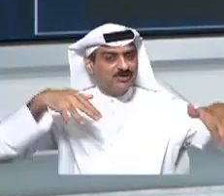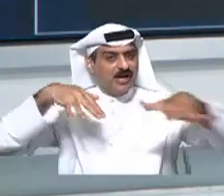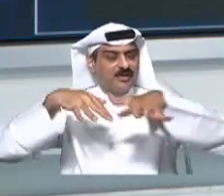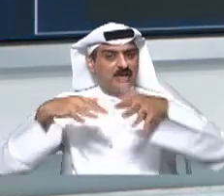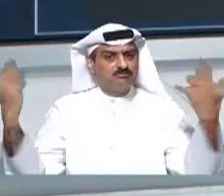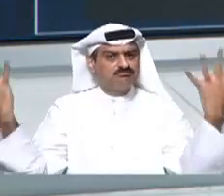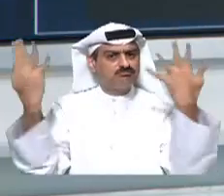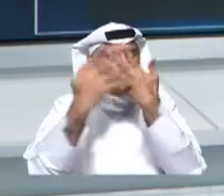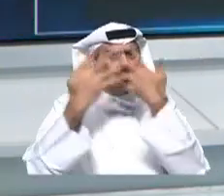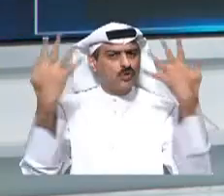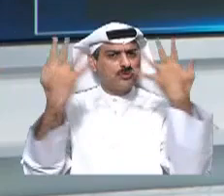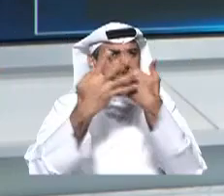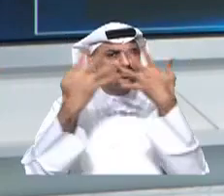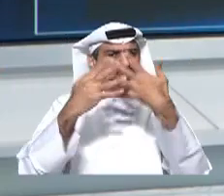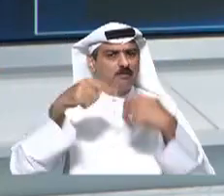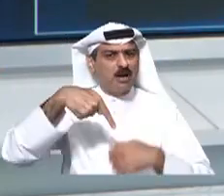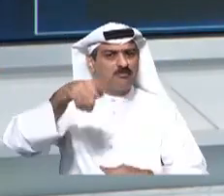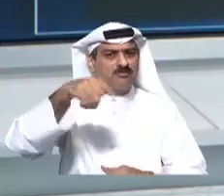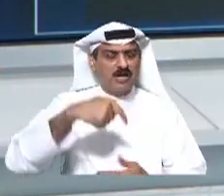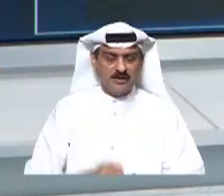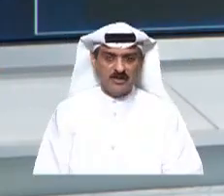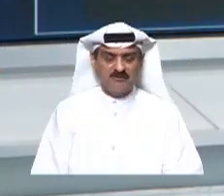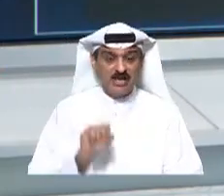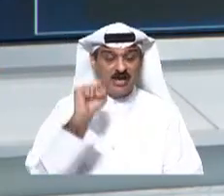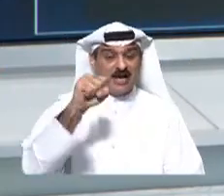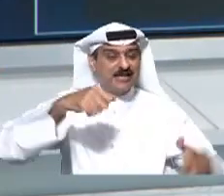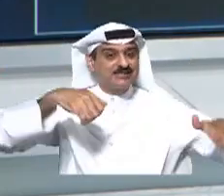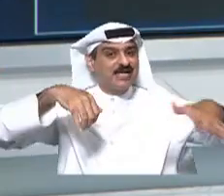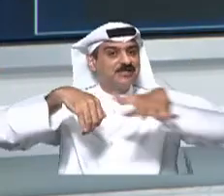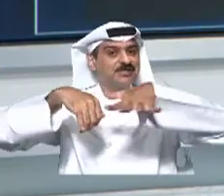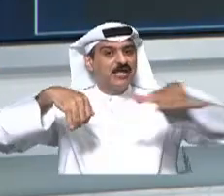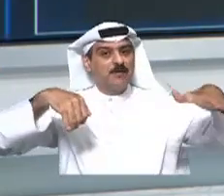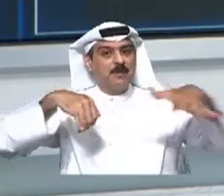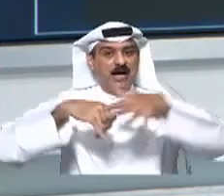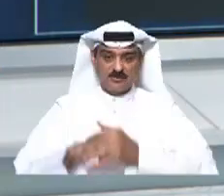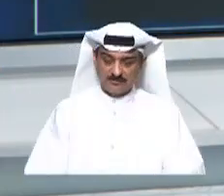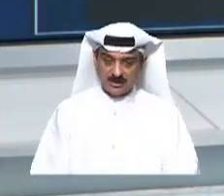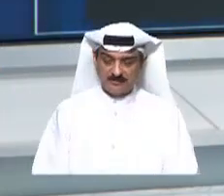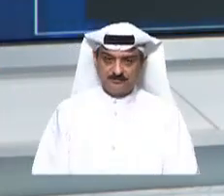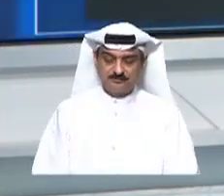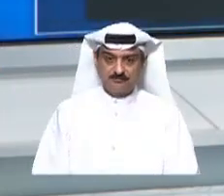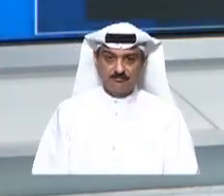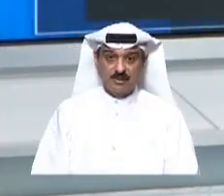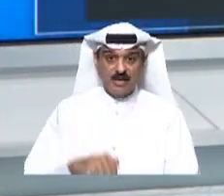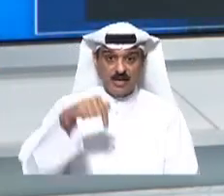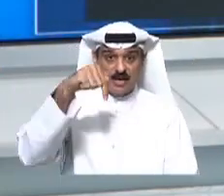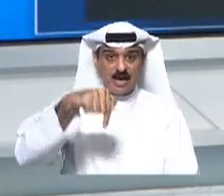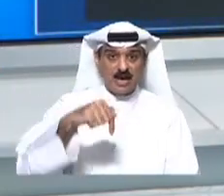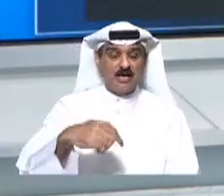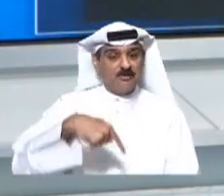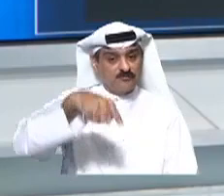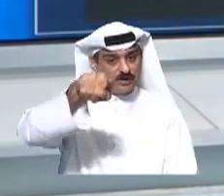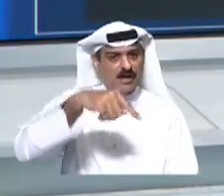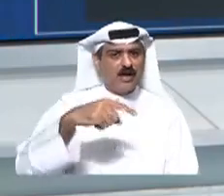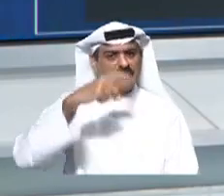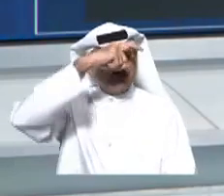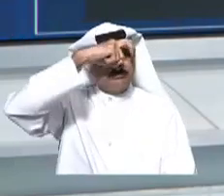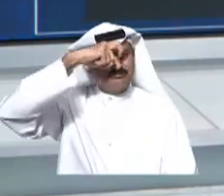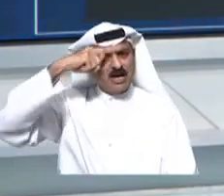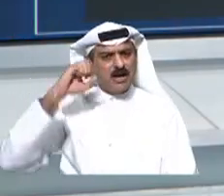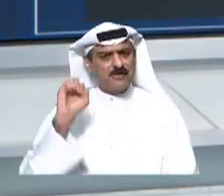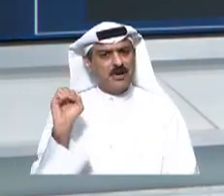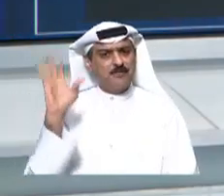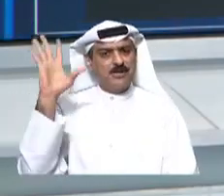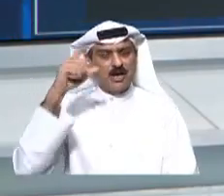الضباب واردة خلال الأيام المقبلة خاصة على المناطق الساحلية. أجوان أعزائي المشاهدين بشكل عام خلال الأيام المقبلة حارة خلال فترة